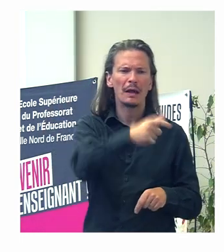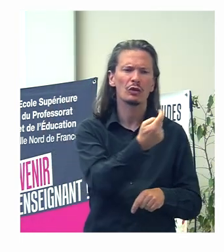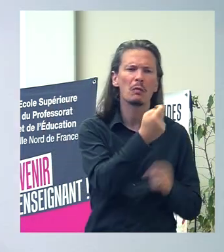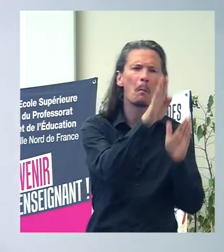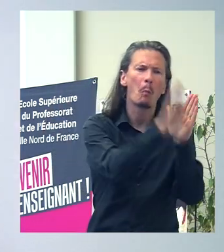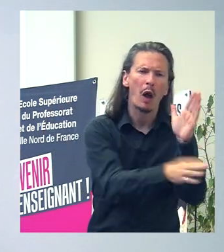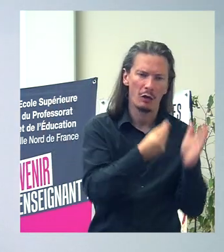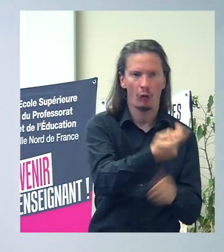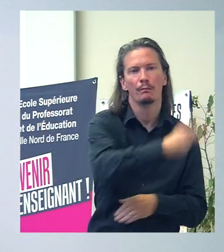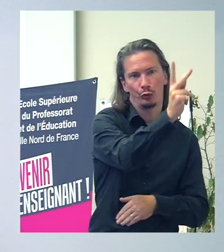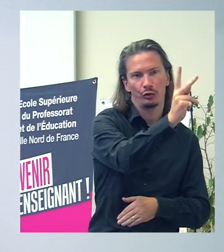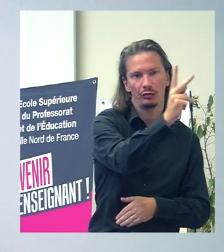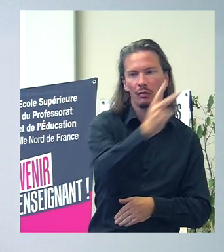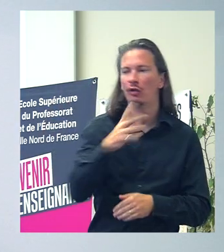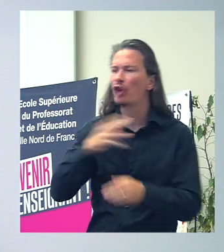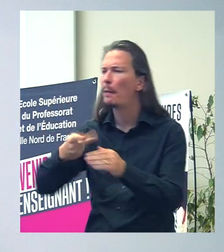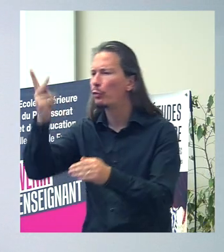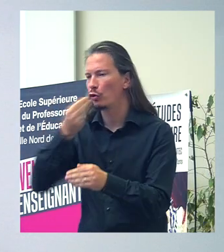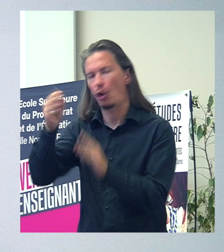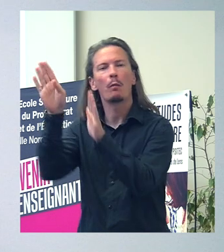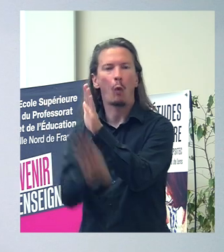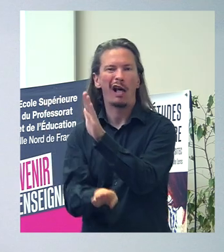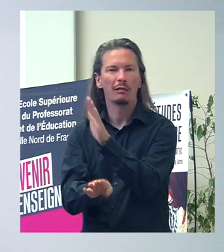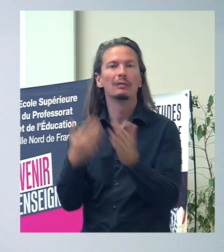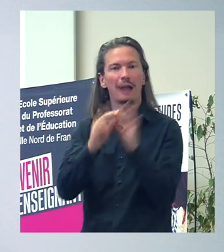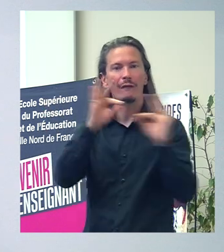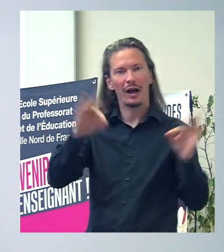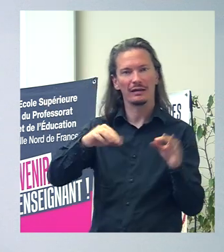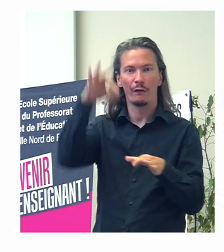le plus. Donc ça avait obtenu 13 voix.